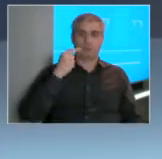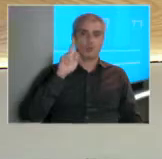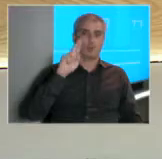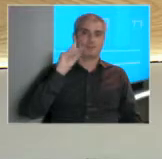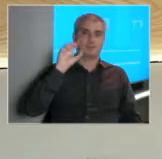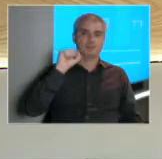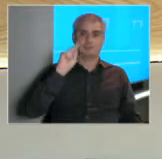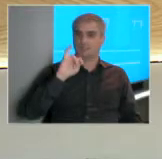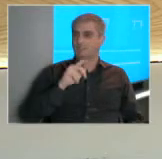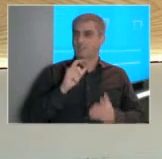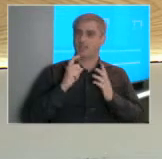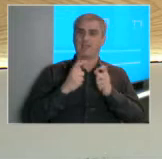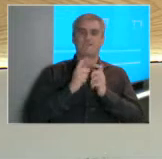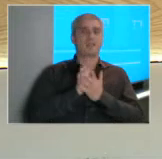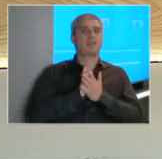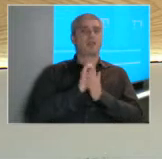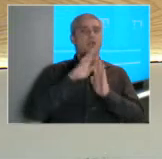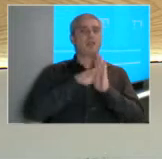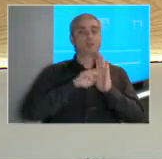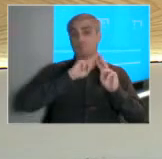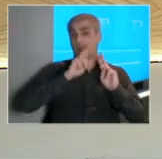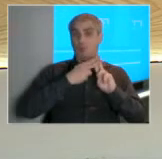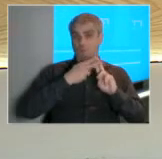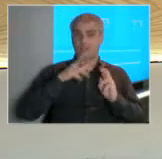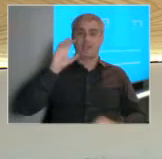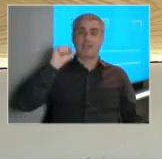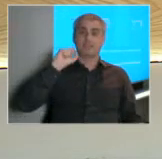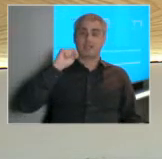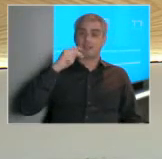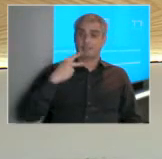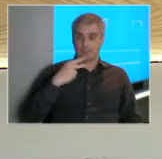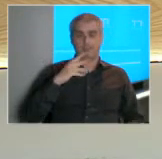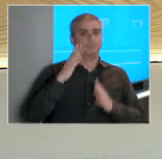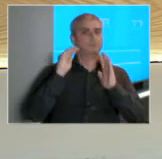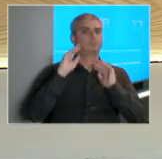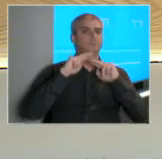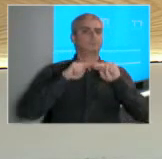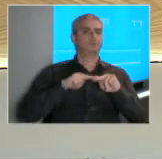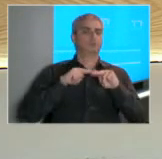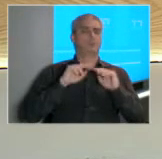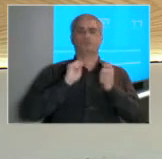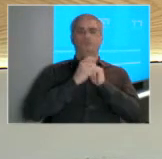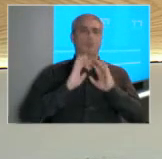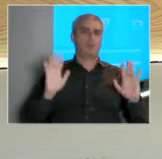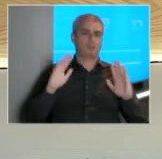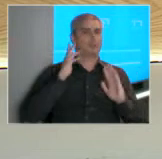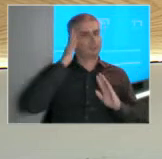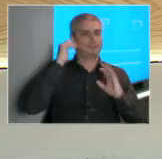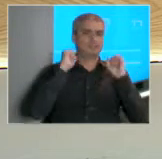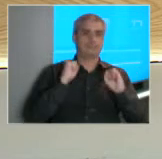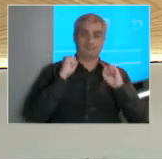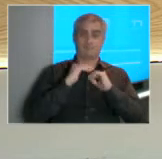גורודסקי. חברת דירוג האשראי הבינלאומית הגדולה בעולם, S&P, הותירה את דירוג האשראי של ישראל ללא שינויים תחזית